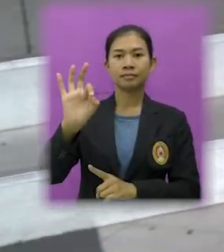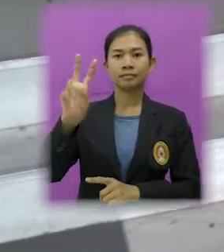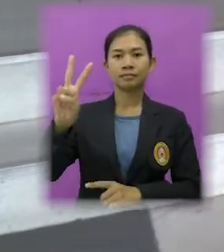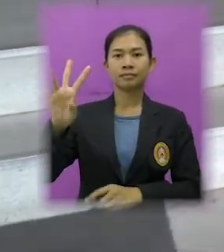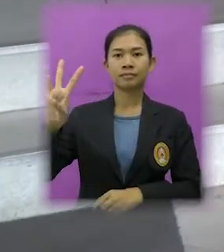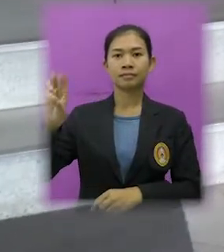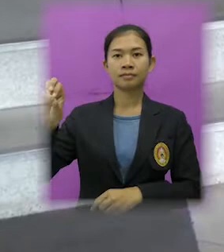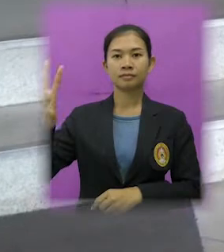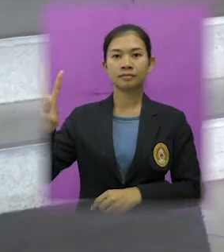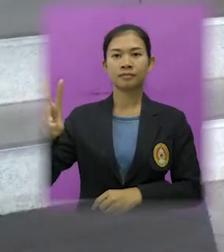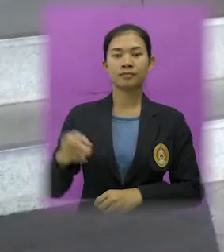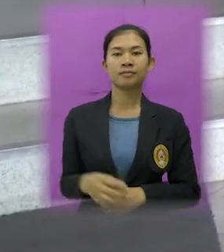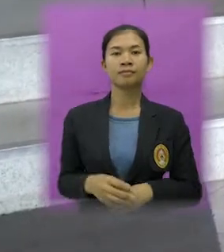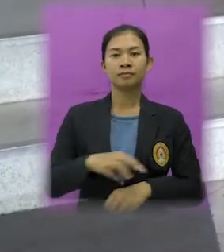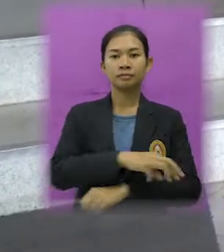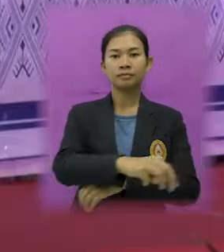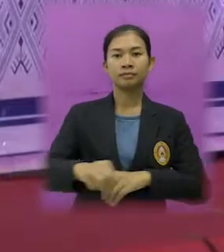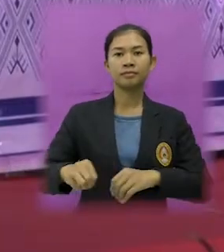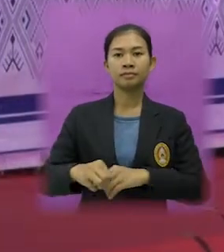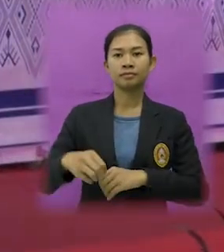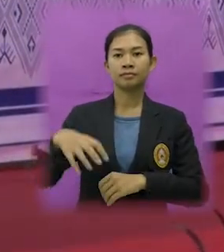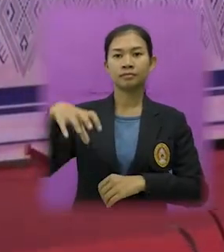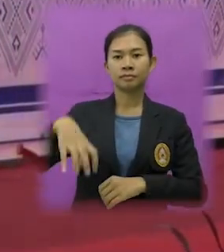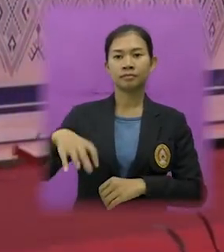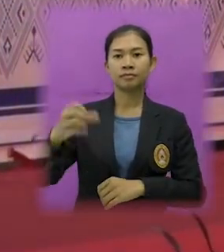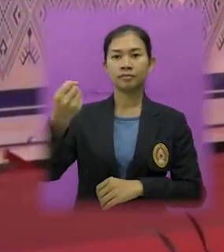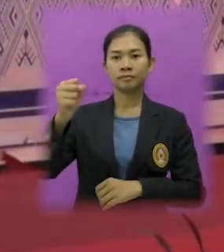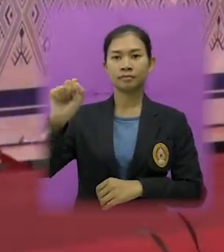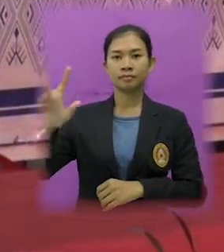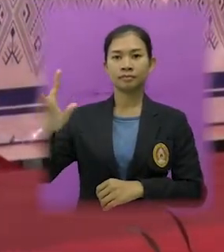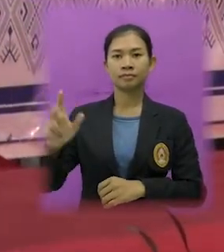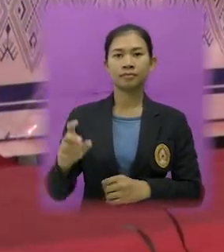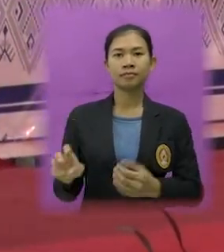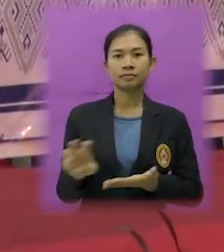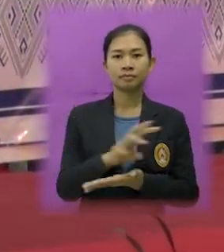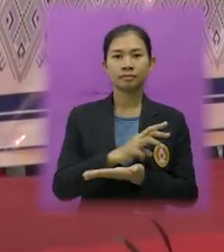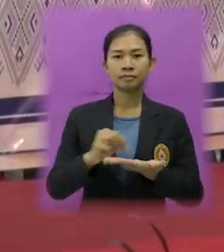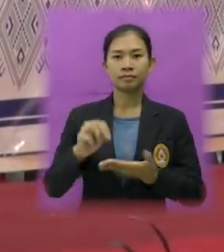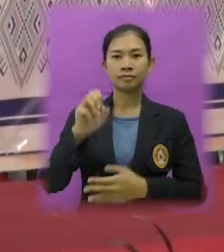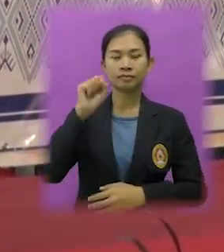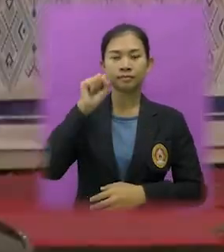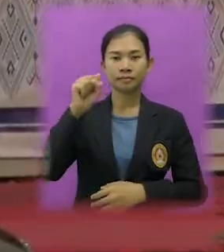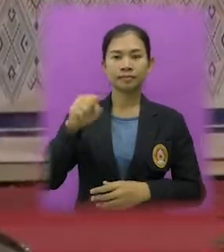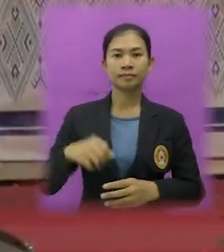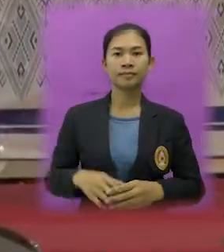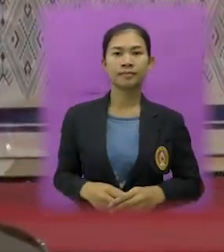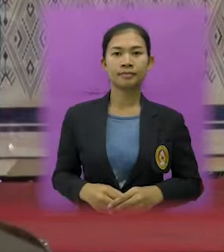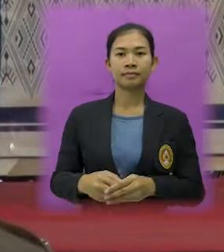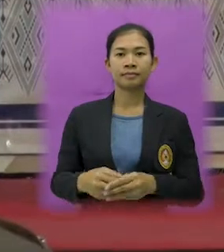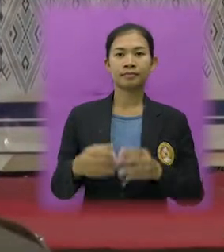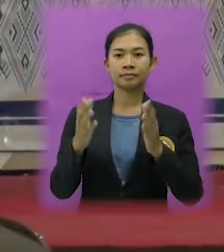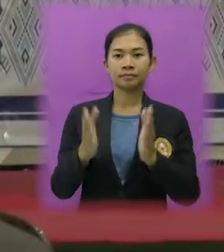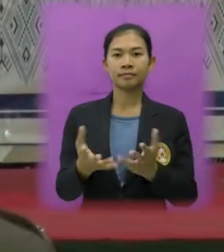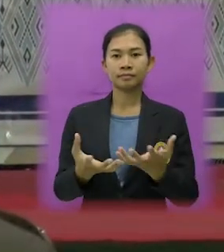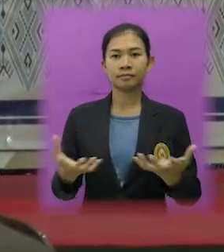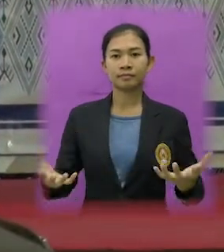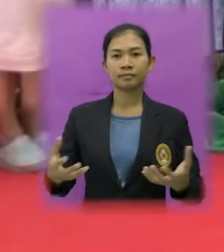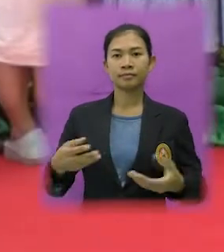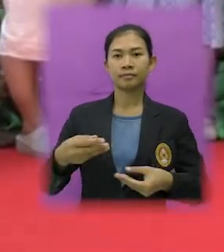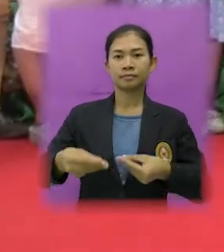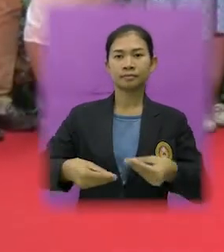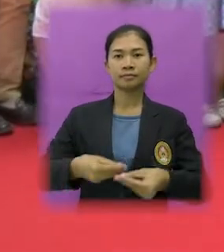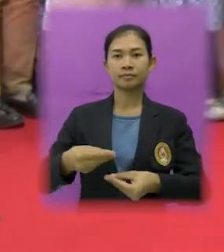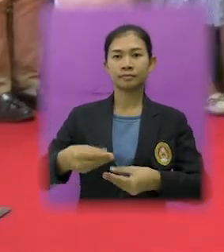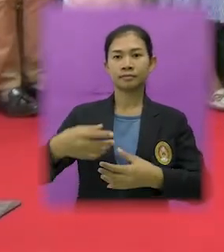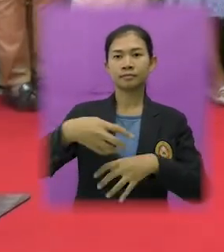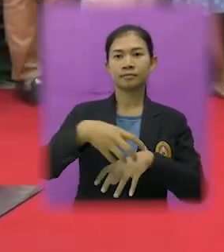ายน2562ที่บริเวณลานกิจกรรมชั้น1อาคาร13มหาวิทยาลัยราชภัฏสกลนครนำผู้ประกอบ